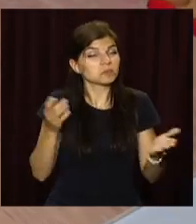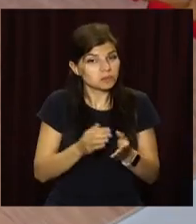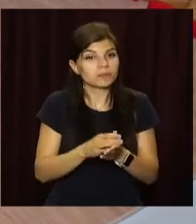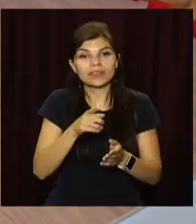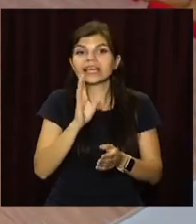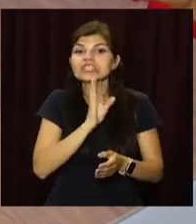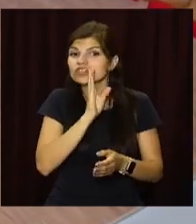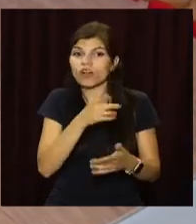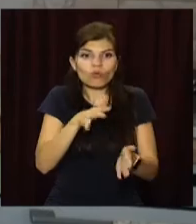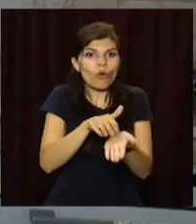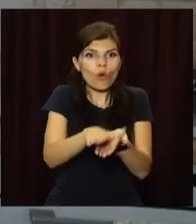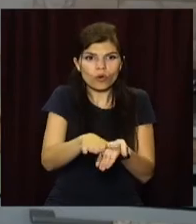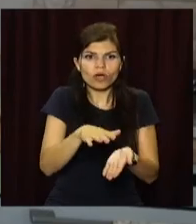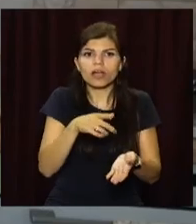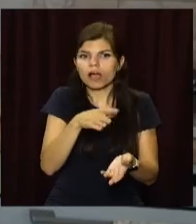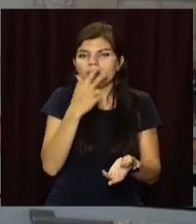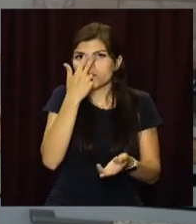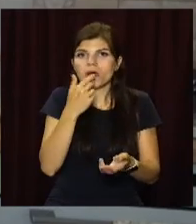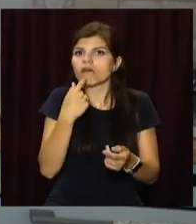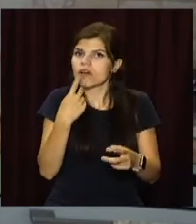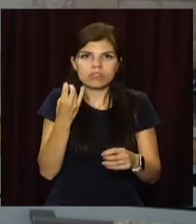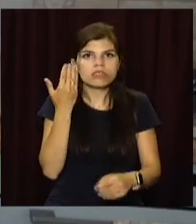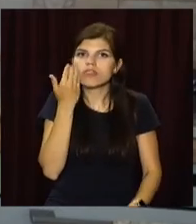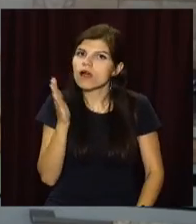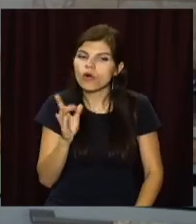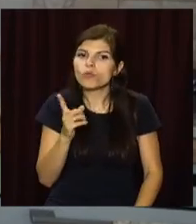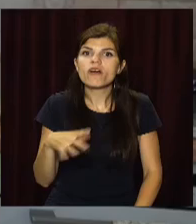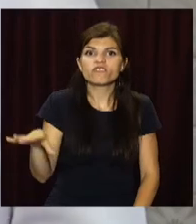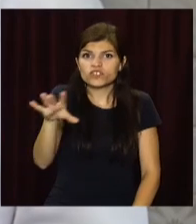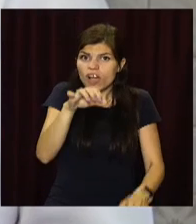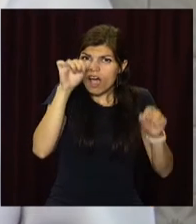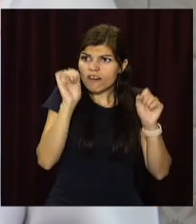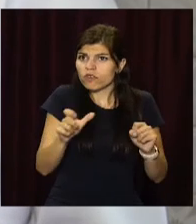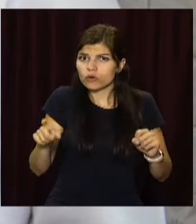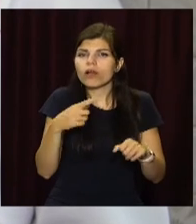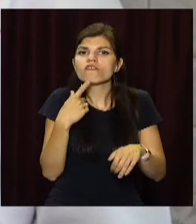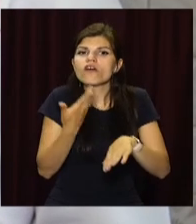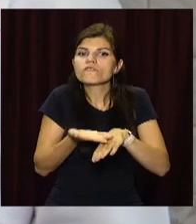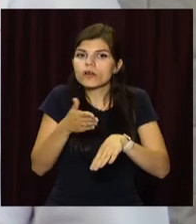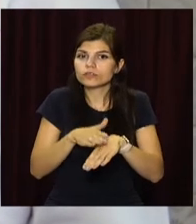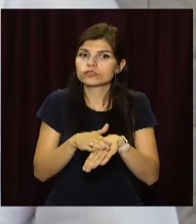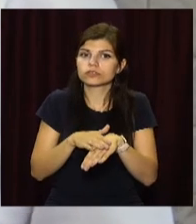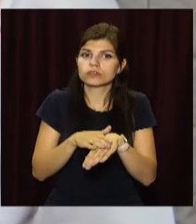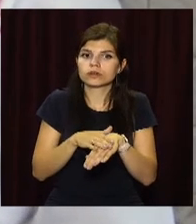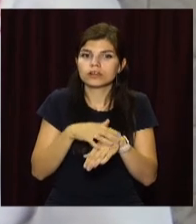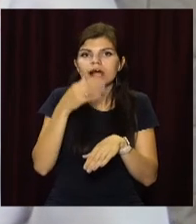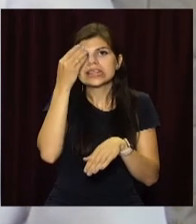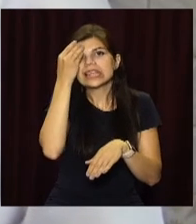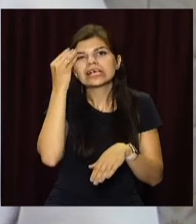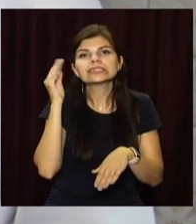від поліетиленових пакетів. Хоча, каже, це не так просто, бо вони всюди. Найважче не